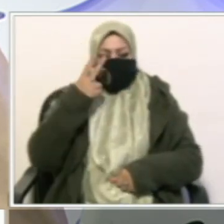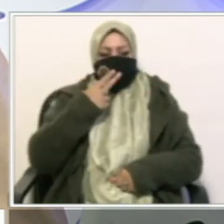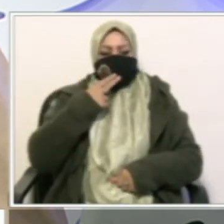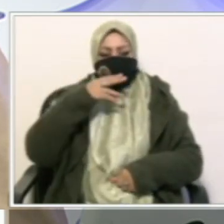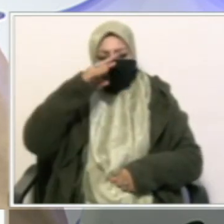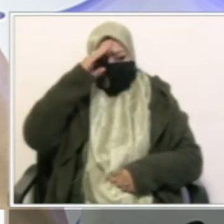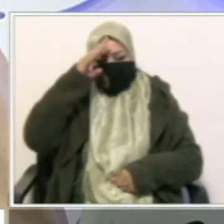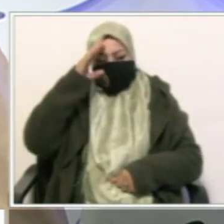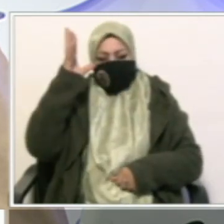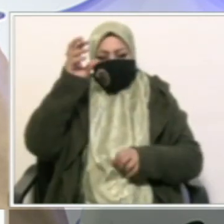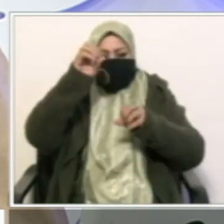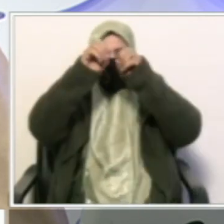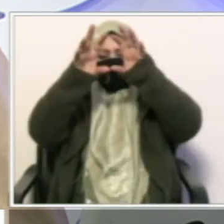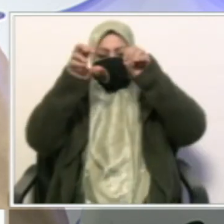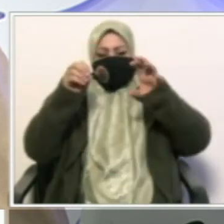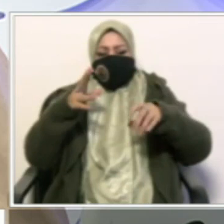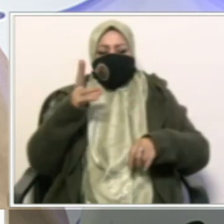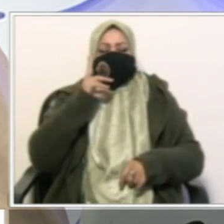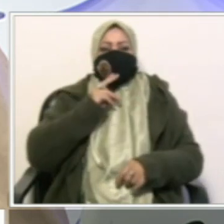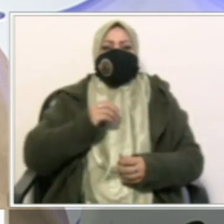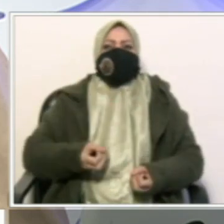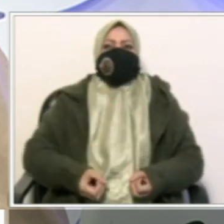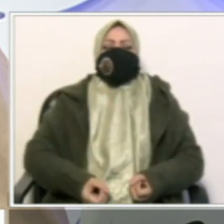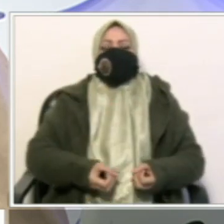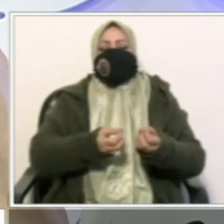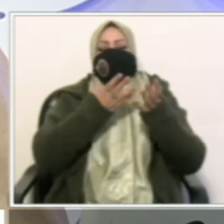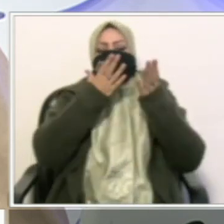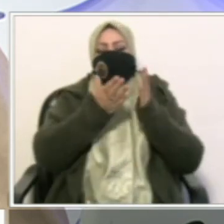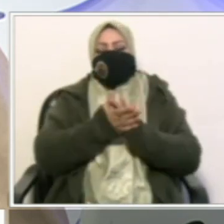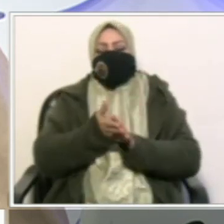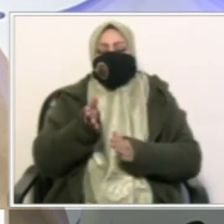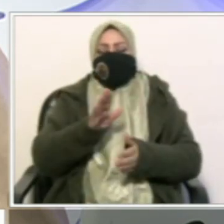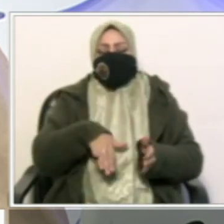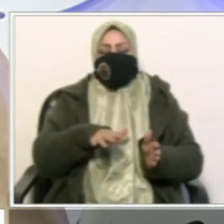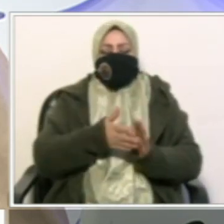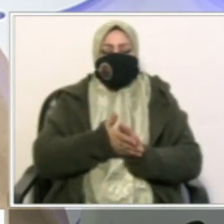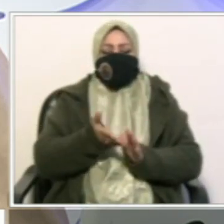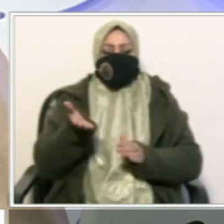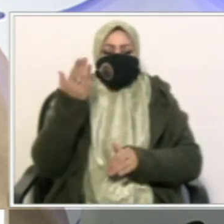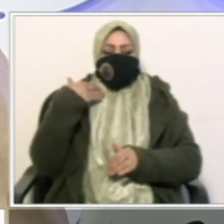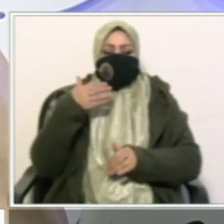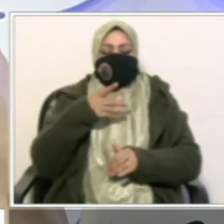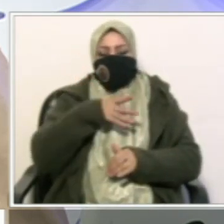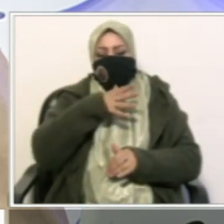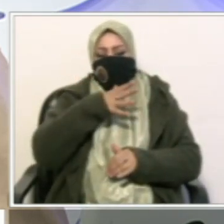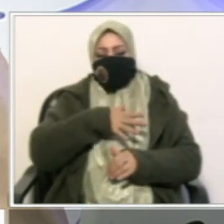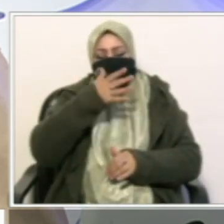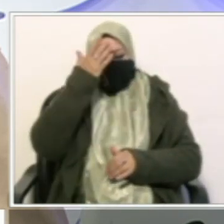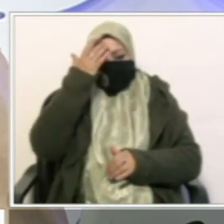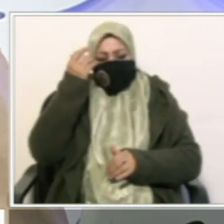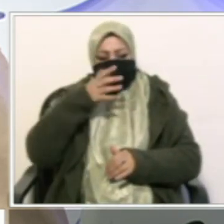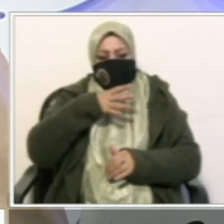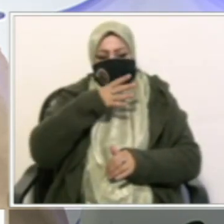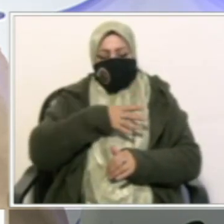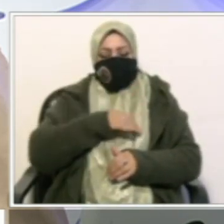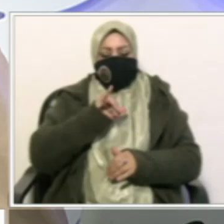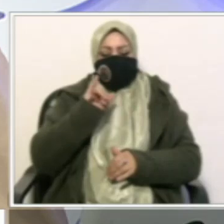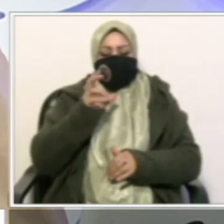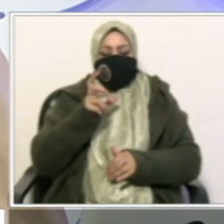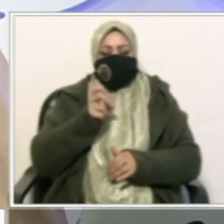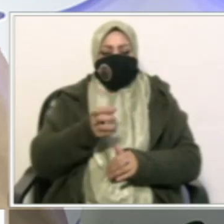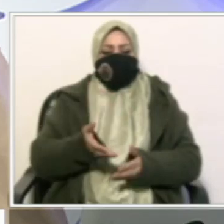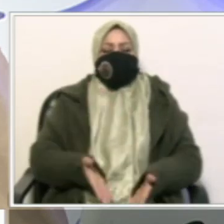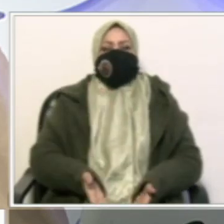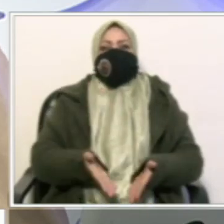علمائنا الذين قضوا نحبهم في الأيام الماضية. واليوم الشيخ محمد النابلسي نسأل الله يتقبل برحمته إن شاء الله عالم من علماء